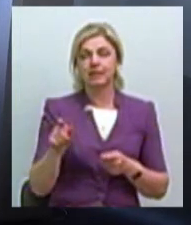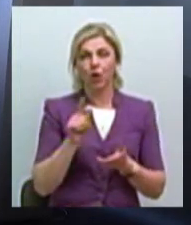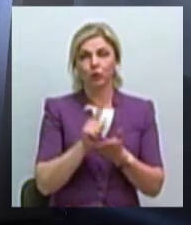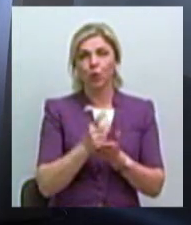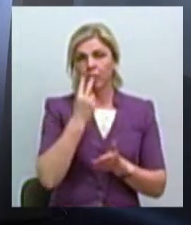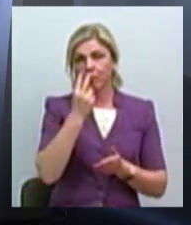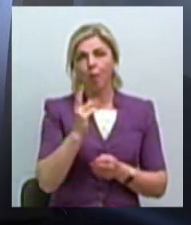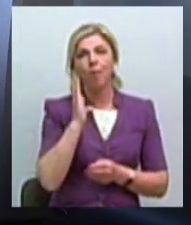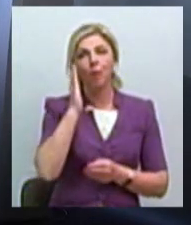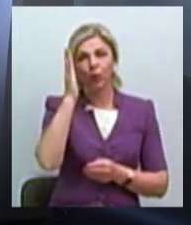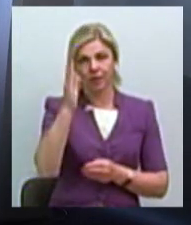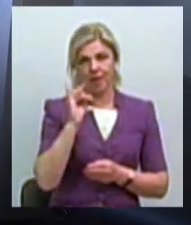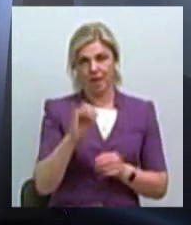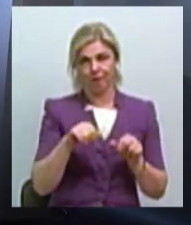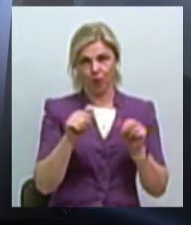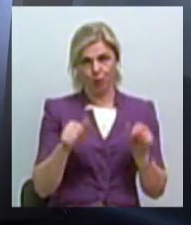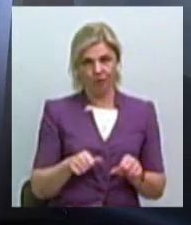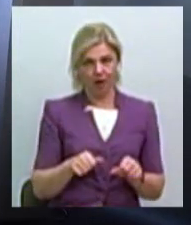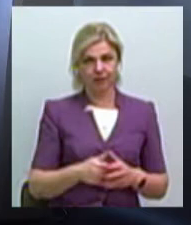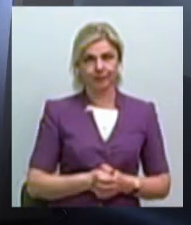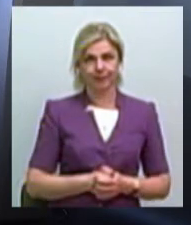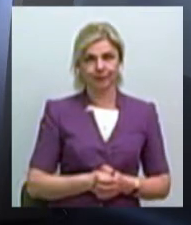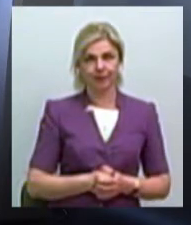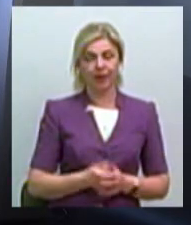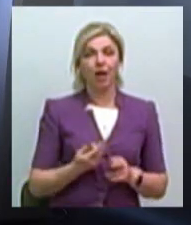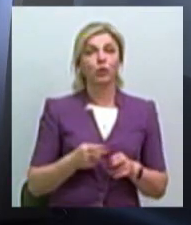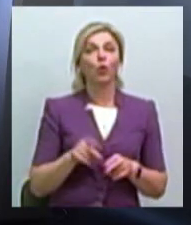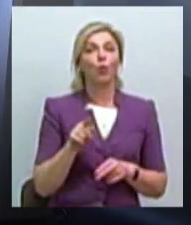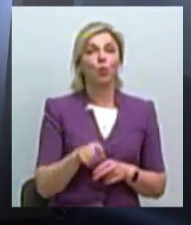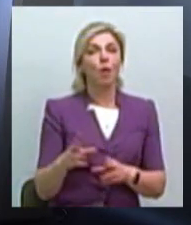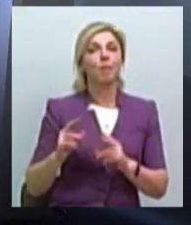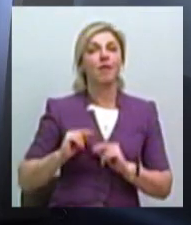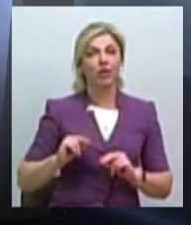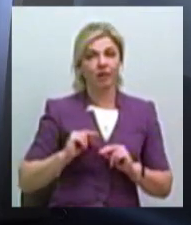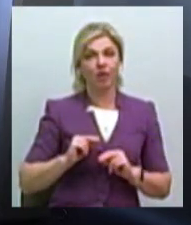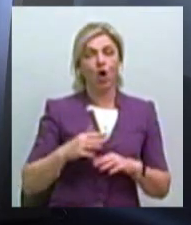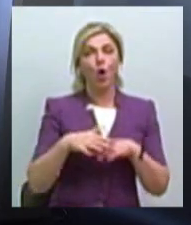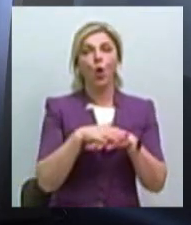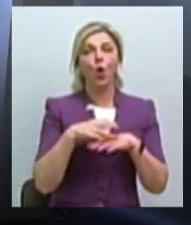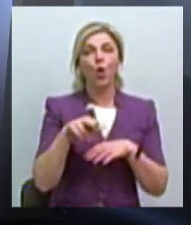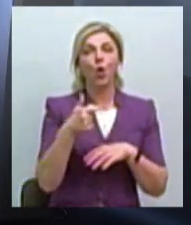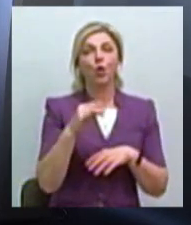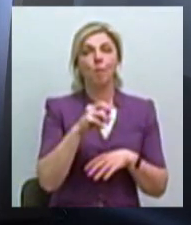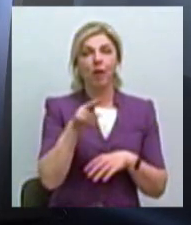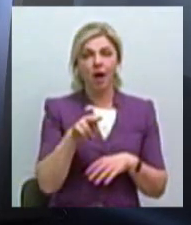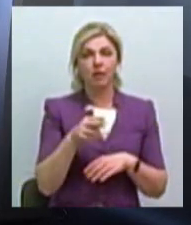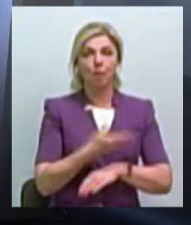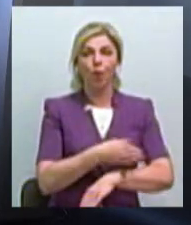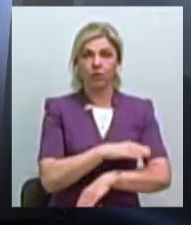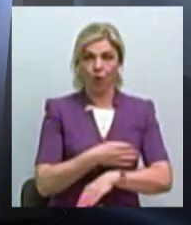майбутнє і формувати його. Тож, співробітництво громад Полтавської області